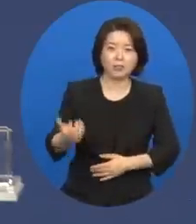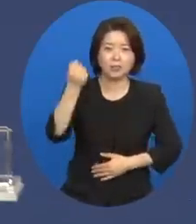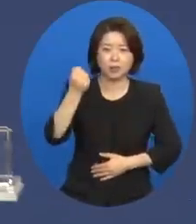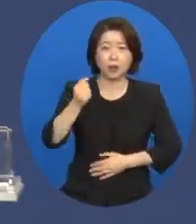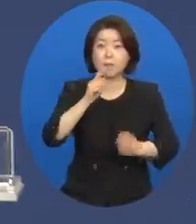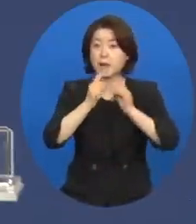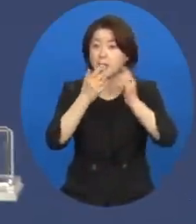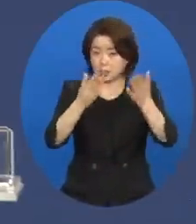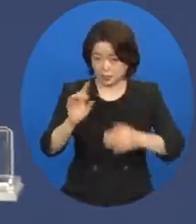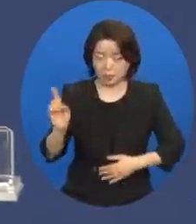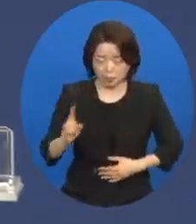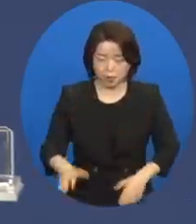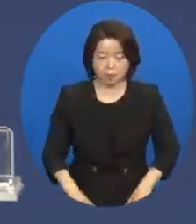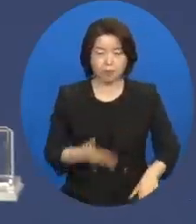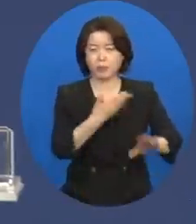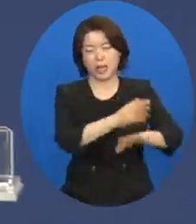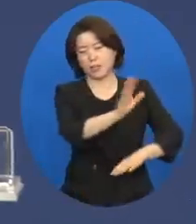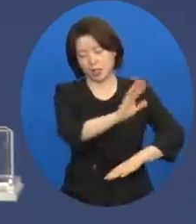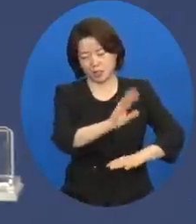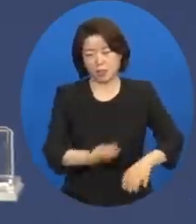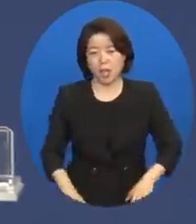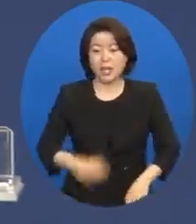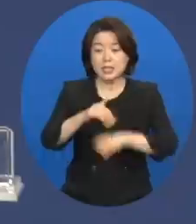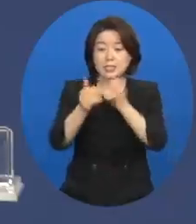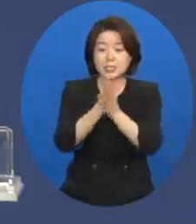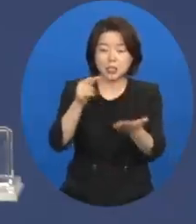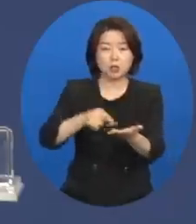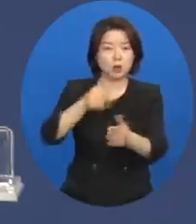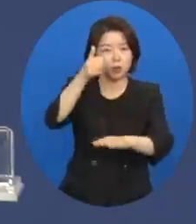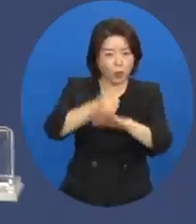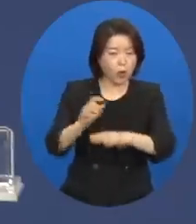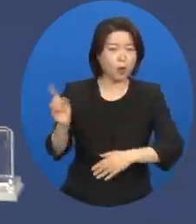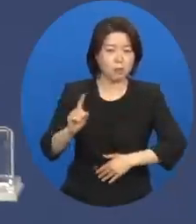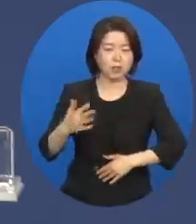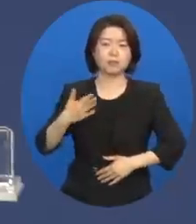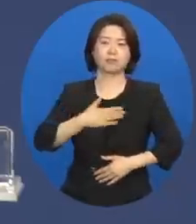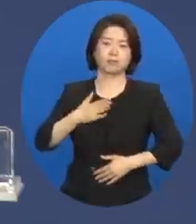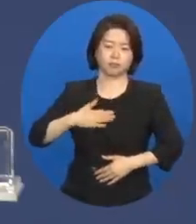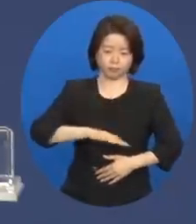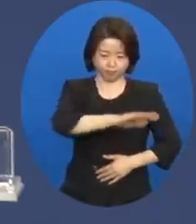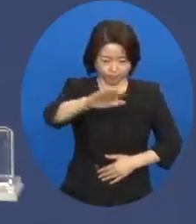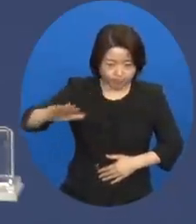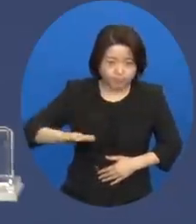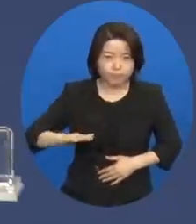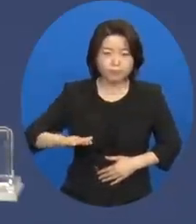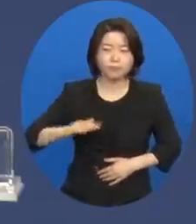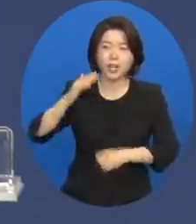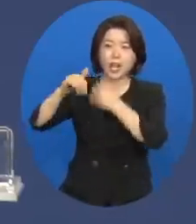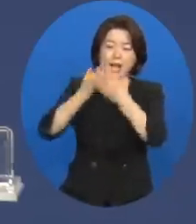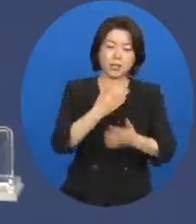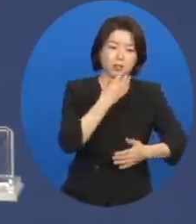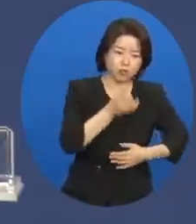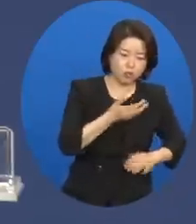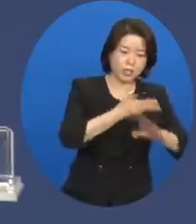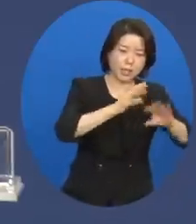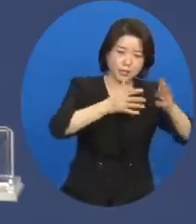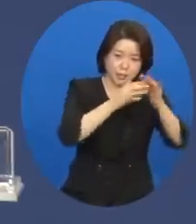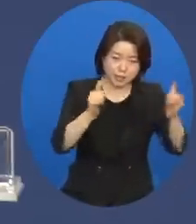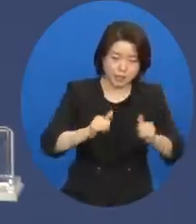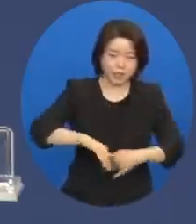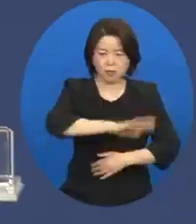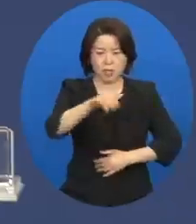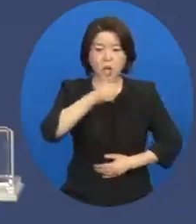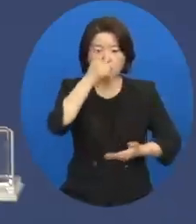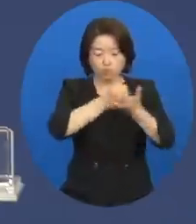하면 이 다른 것 없이 성경의 결론은 딴 거 없고요. 우리에게 하나님께서 유대인이나 이방인이나 다 죄